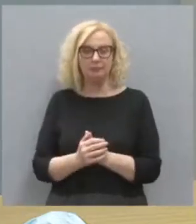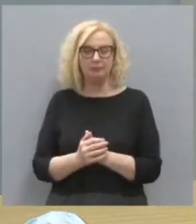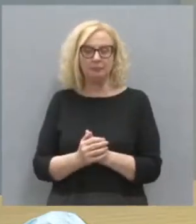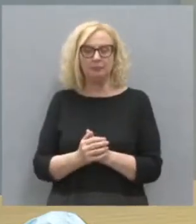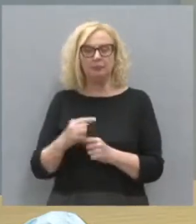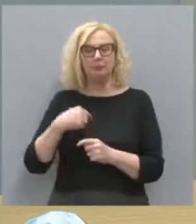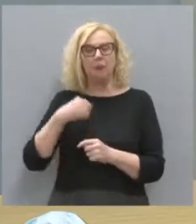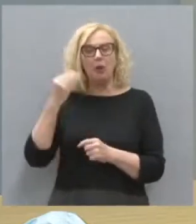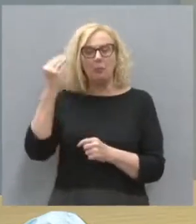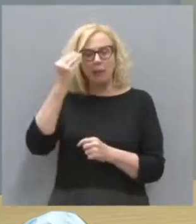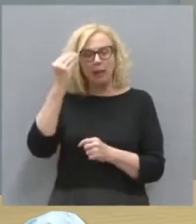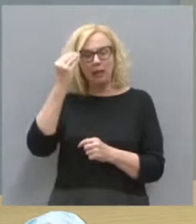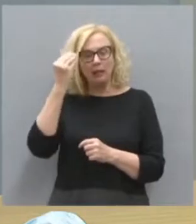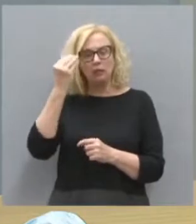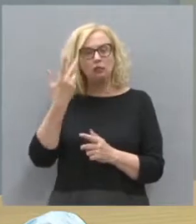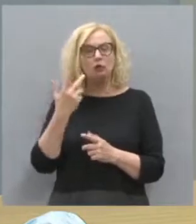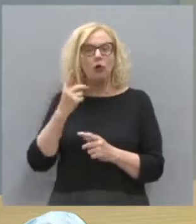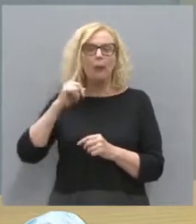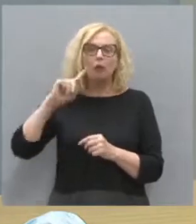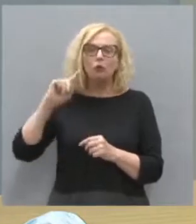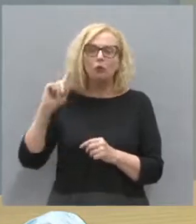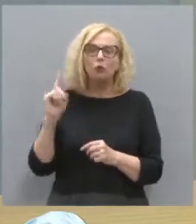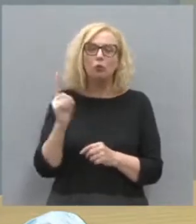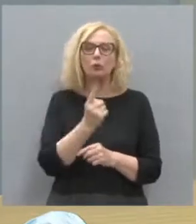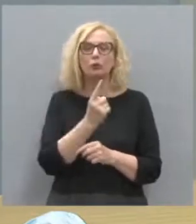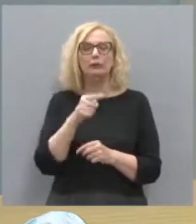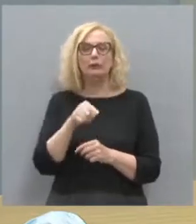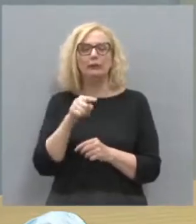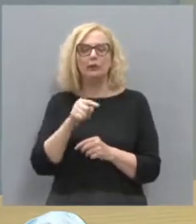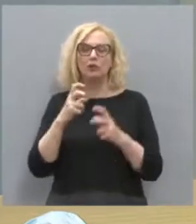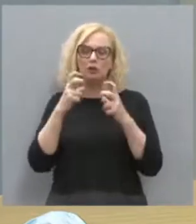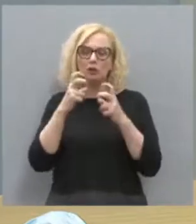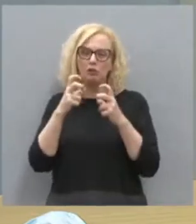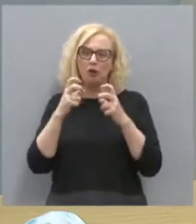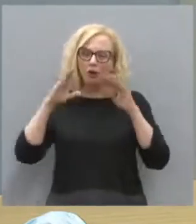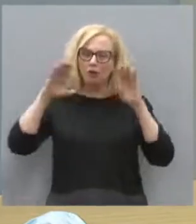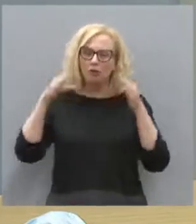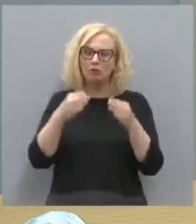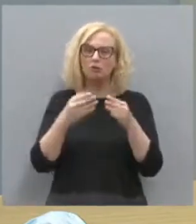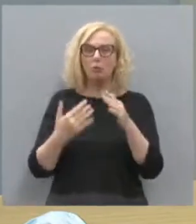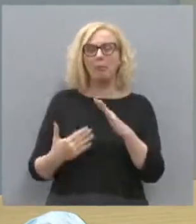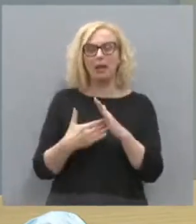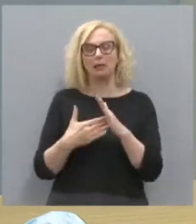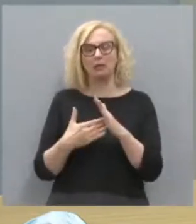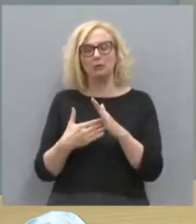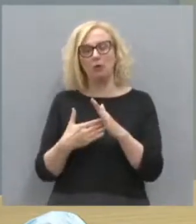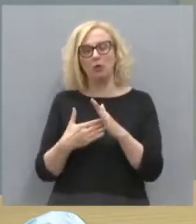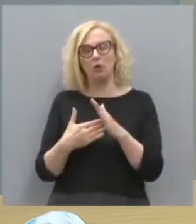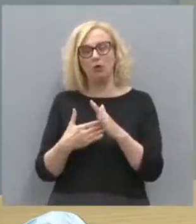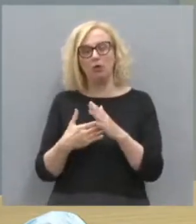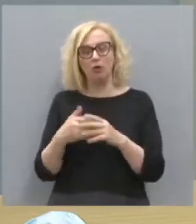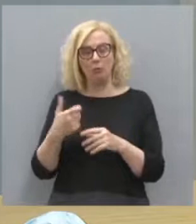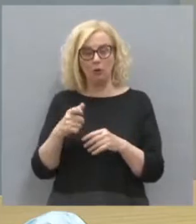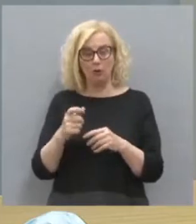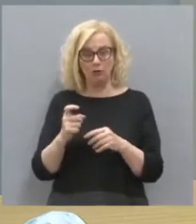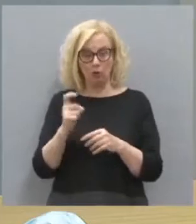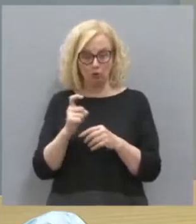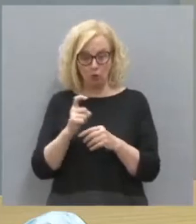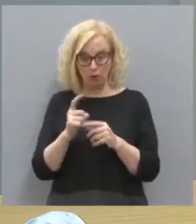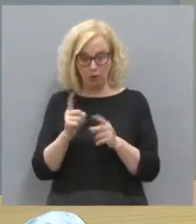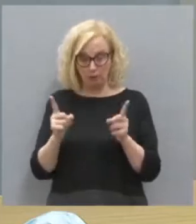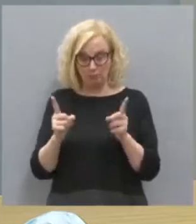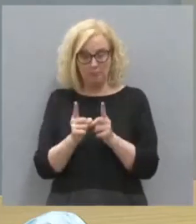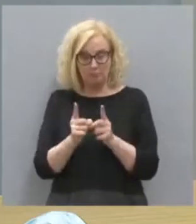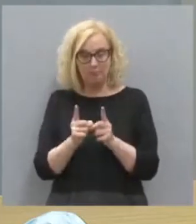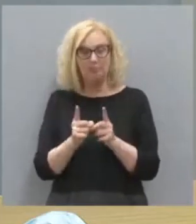opportuno da parte di tutti quindi mettere il massimo impegno perché affrontare in pochi giorni una così